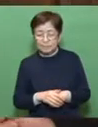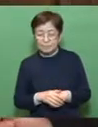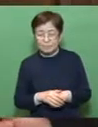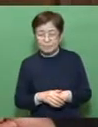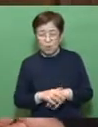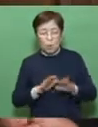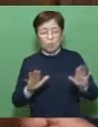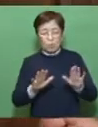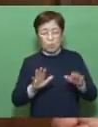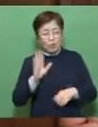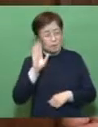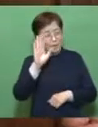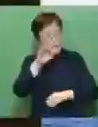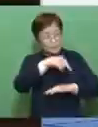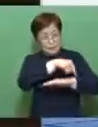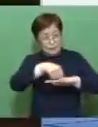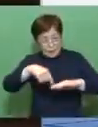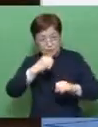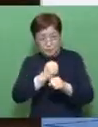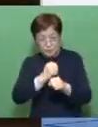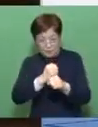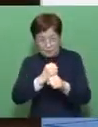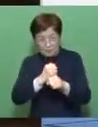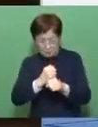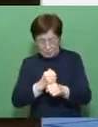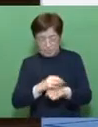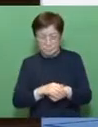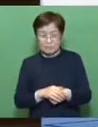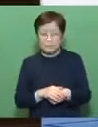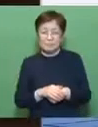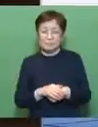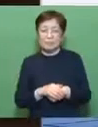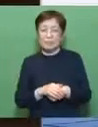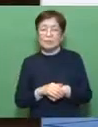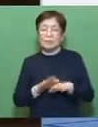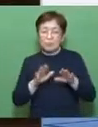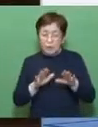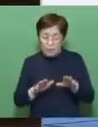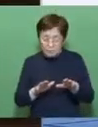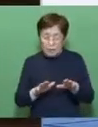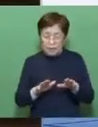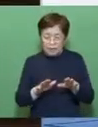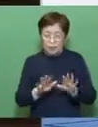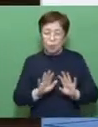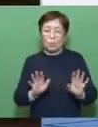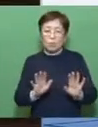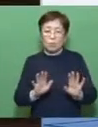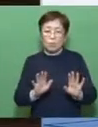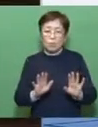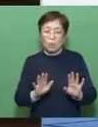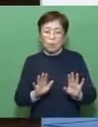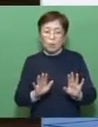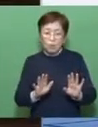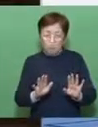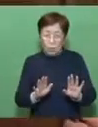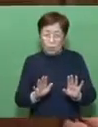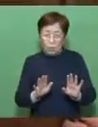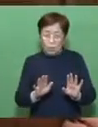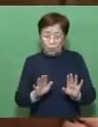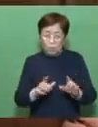子供未来プランっていうの作りましてね今回ははいうんあ22万人という数字にしておりますこれはです